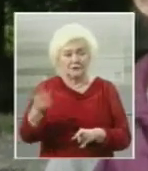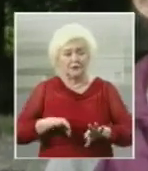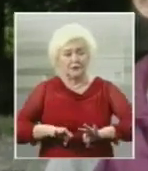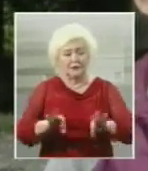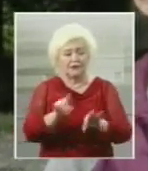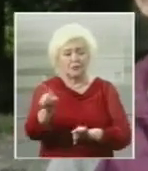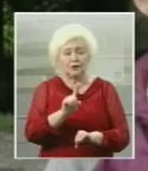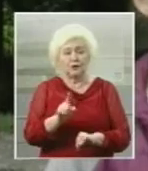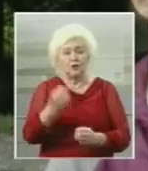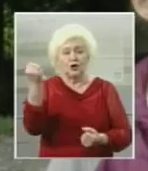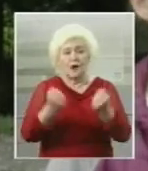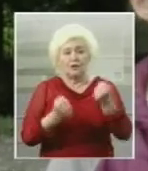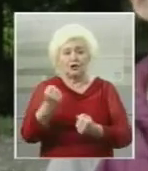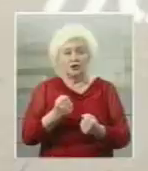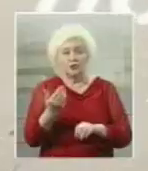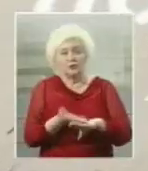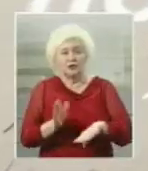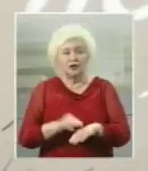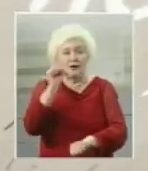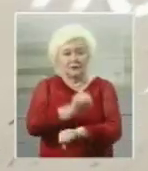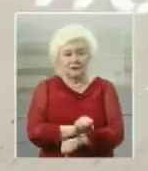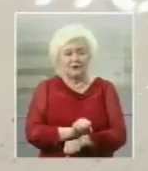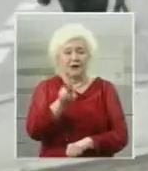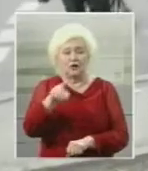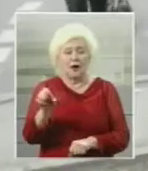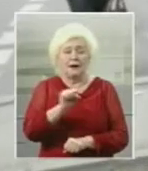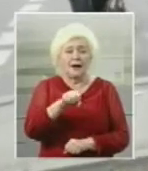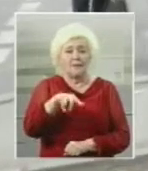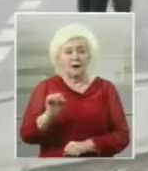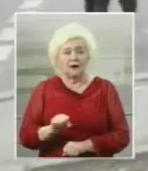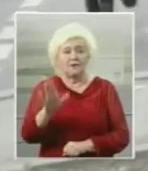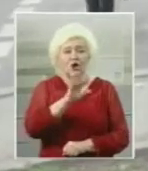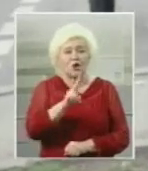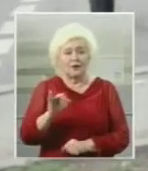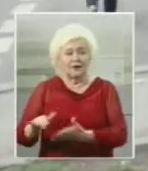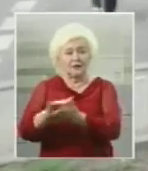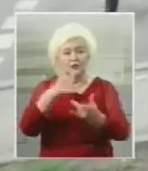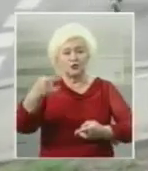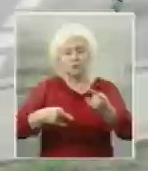транспорт, тому що транспорт важче зупинити, ніж людину. Аліна Мокляк, Владислав Купрієв, Суспільне, Херсон.